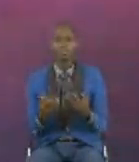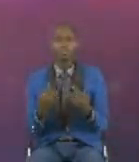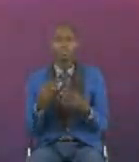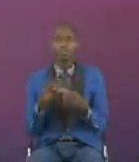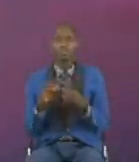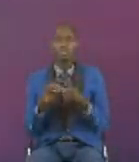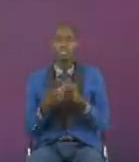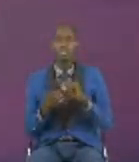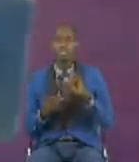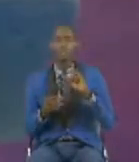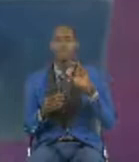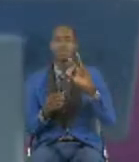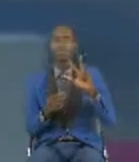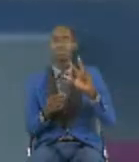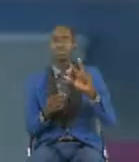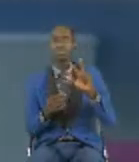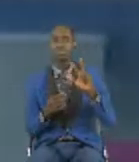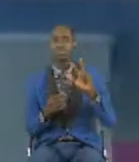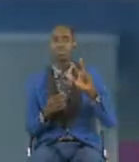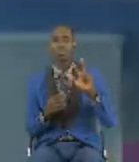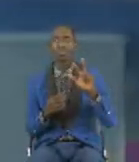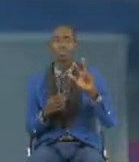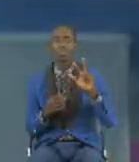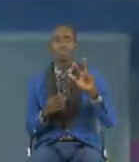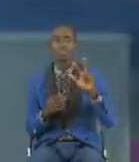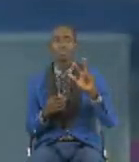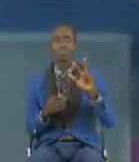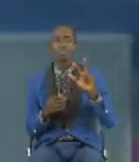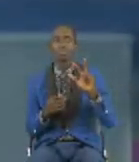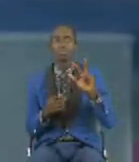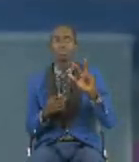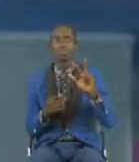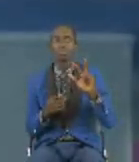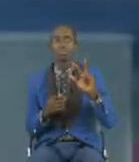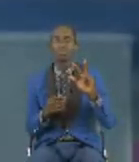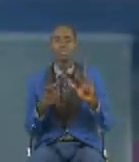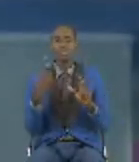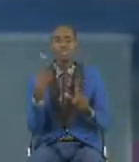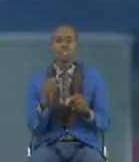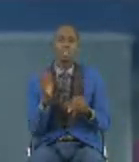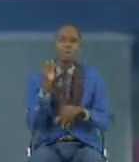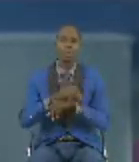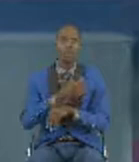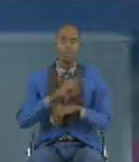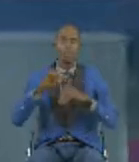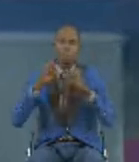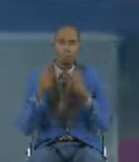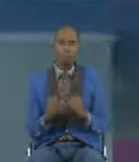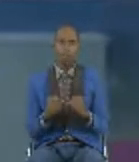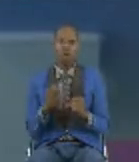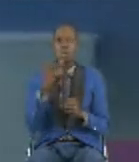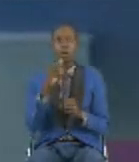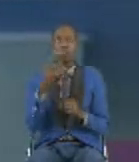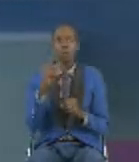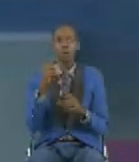Troisième point maintenant, la puissance dominante de la parole de